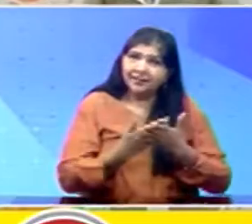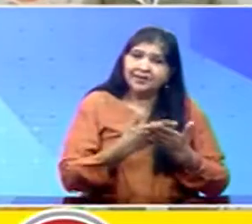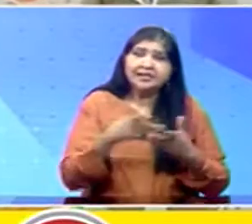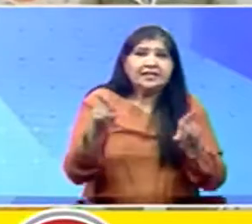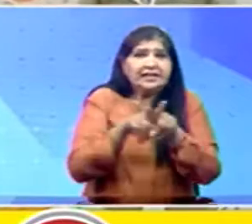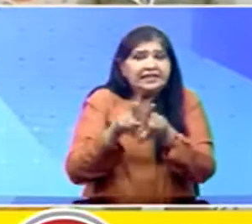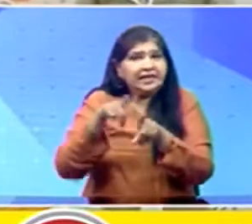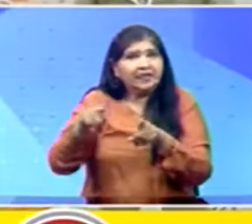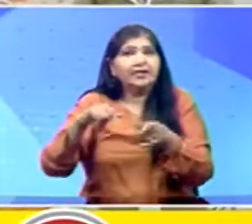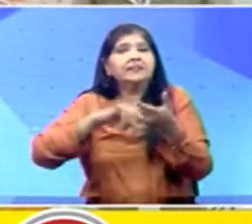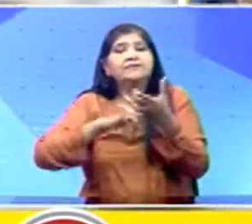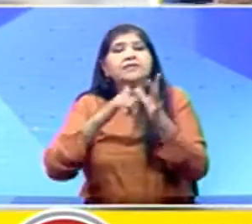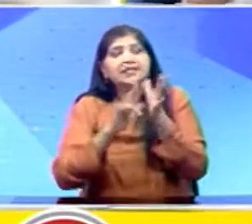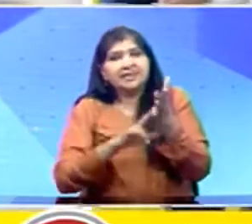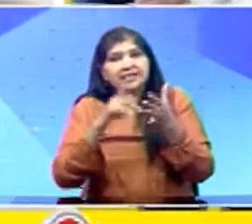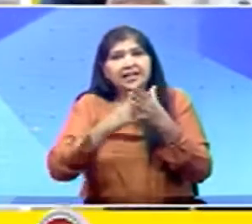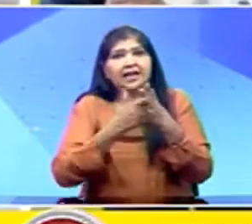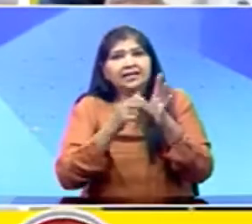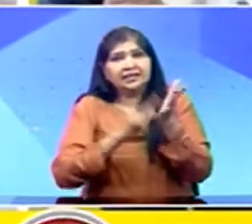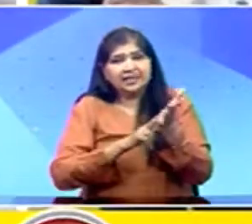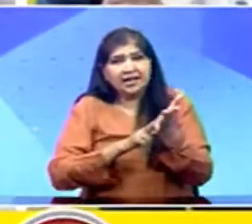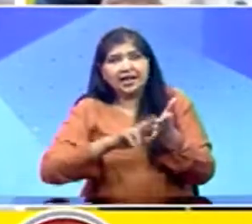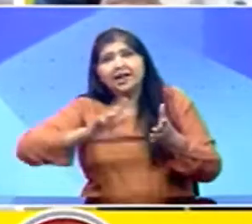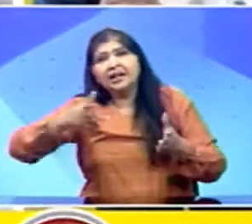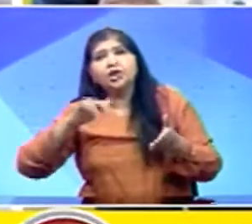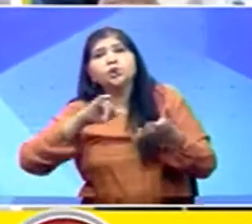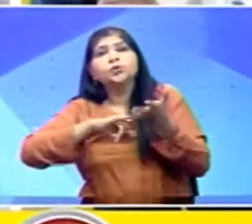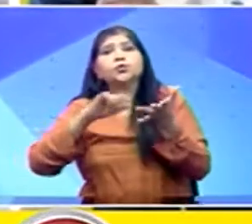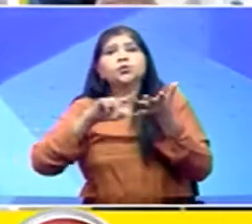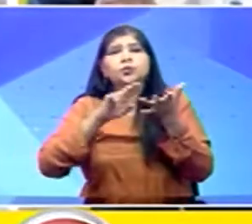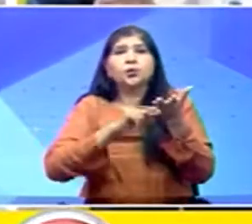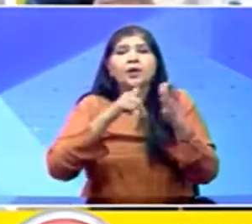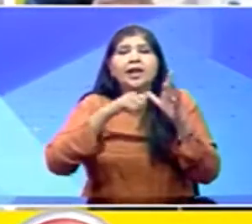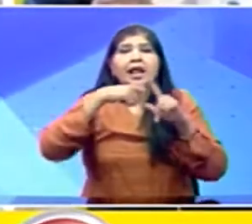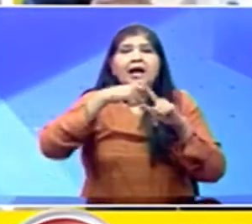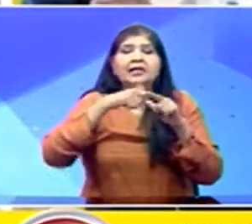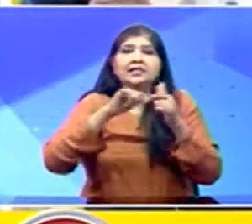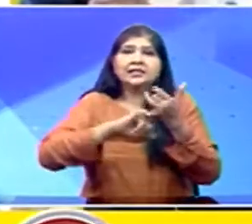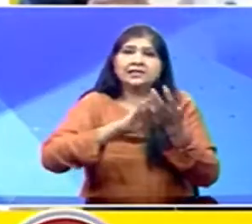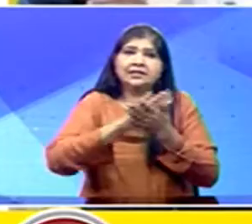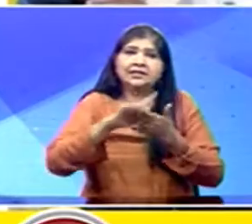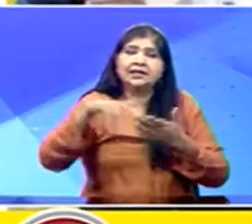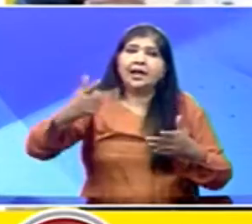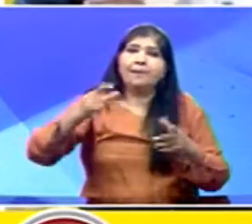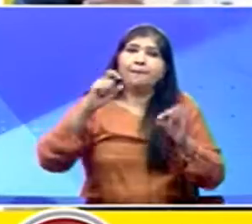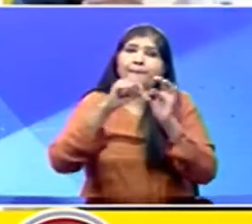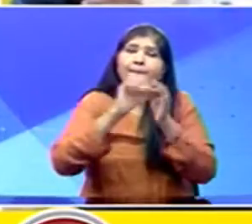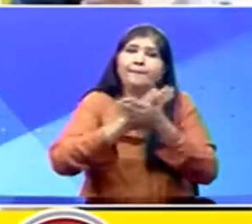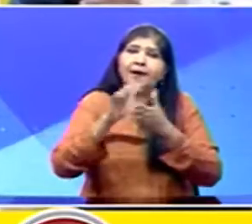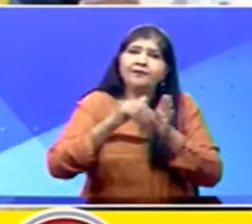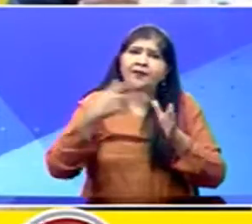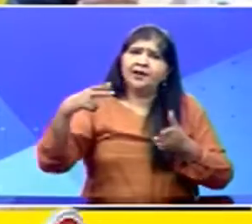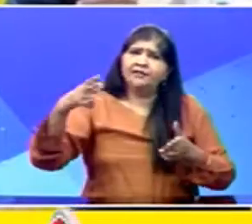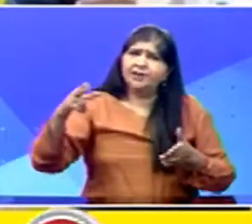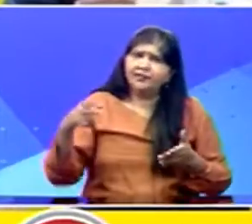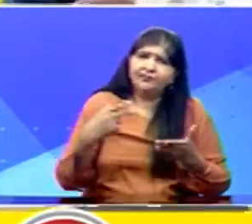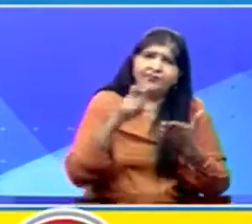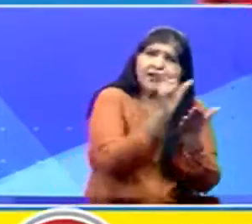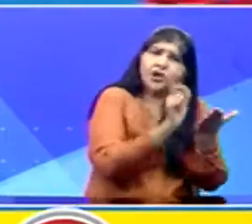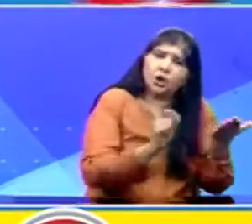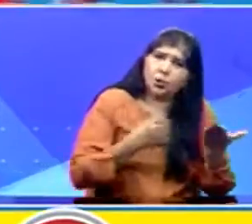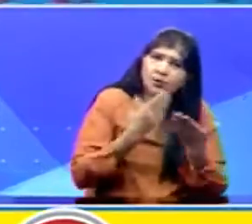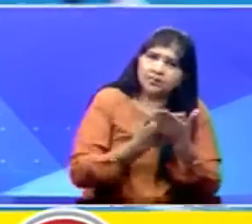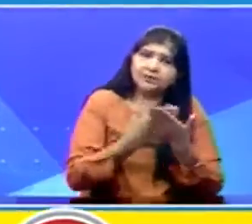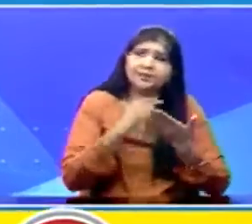संजना, सोनाक्षी और भावना ने भी अलग-अलग रिकॉर्ड्स बनाए हैं